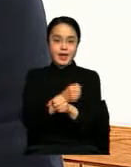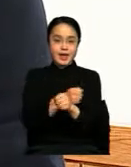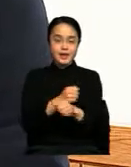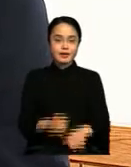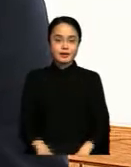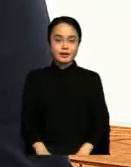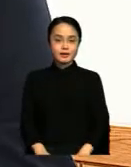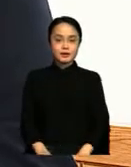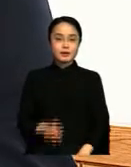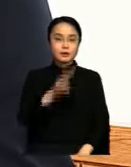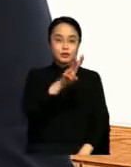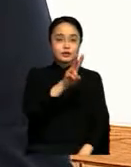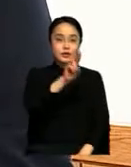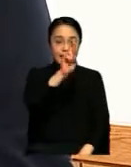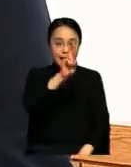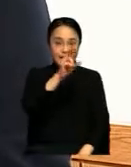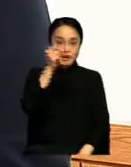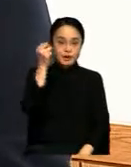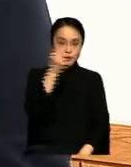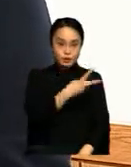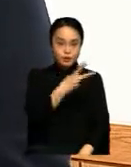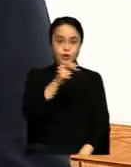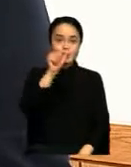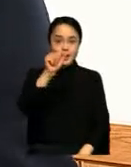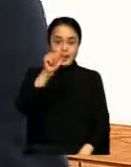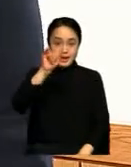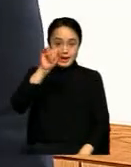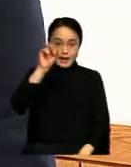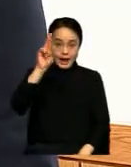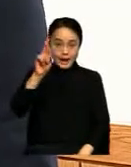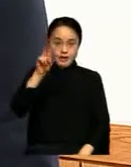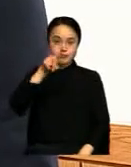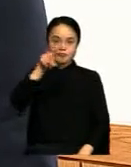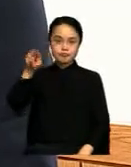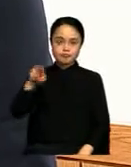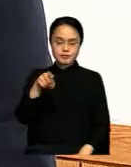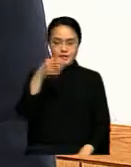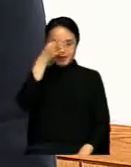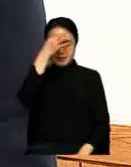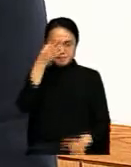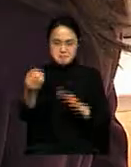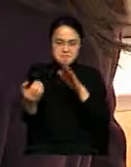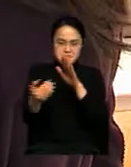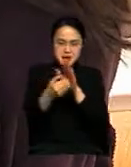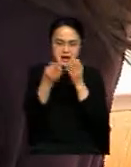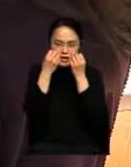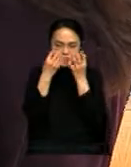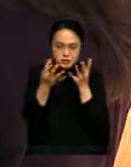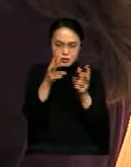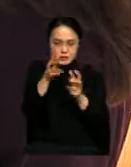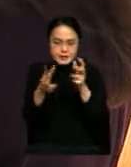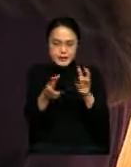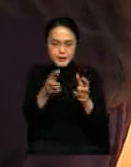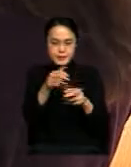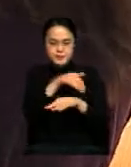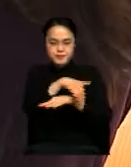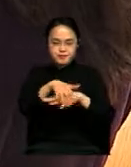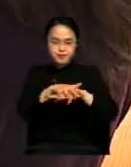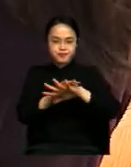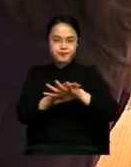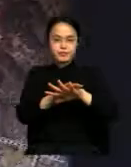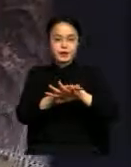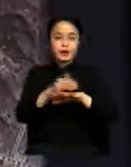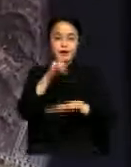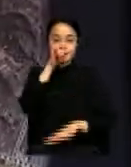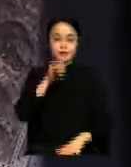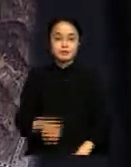등의 신규 사업을 클러스터 시키는 그러한 도성 4부 때였습니다 입지적 간 점 으로 바로 인근에